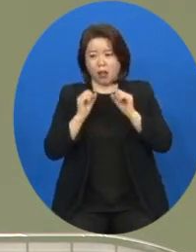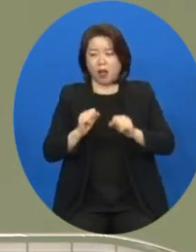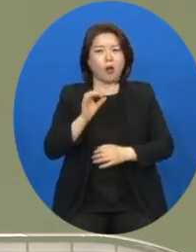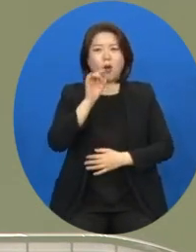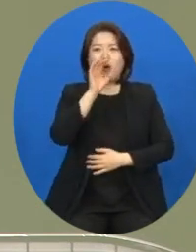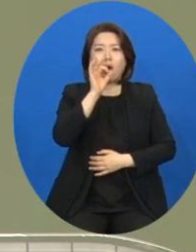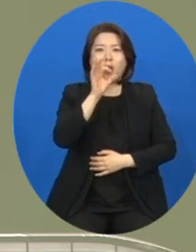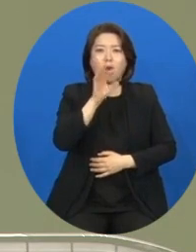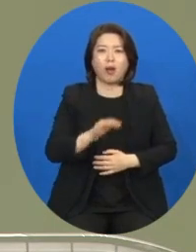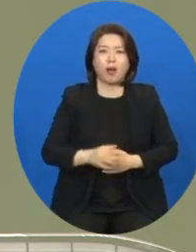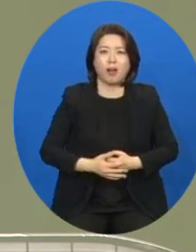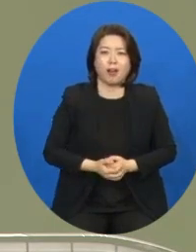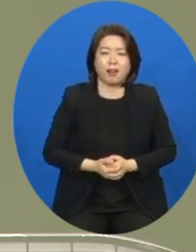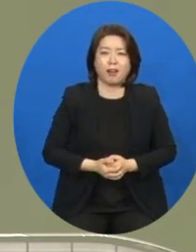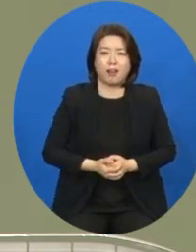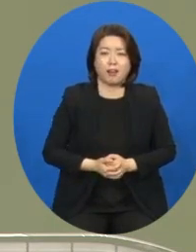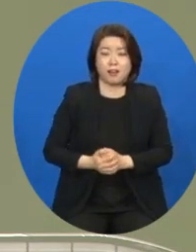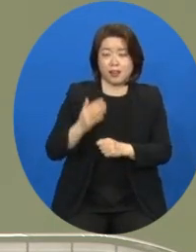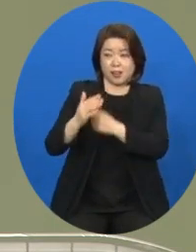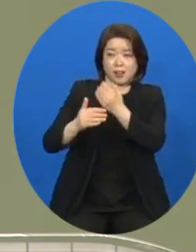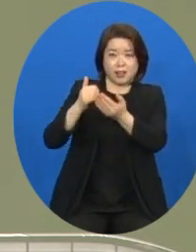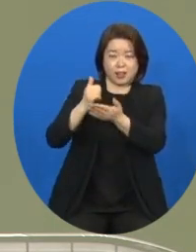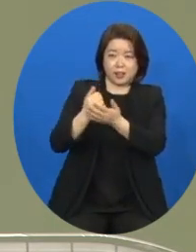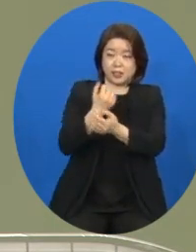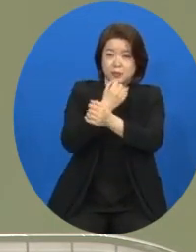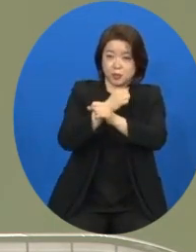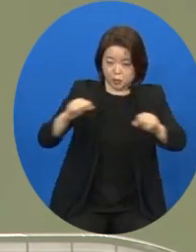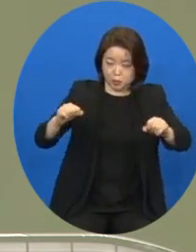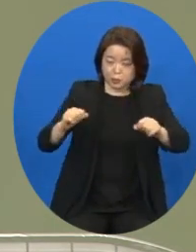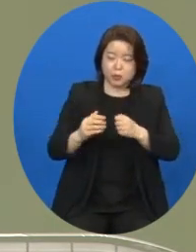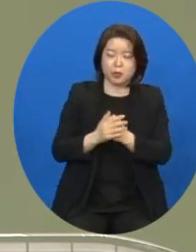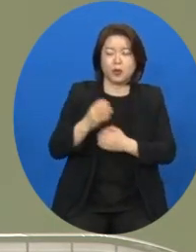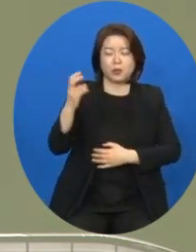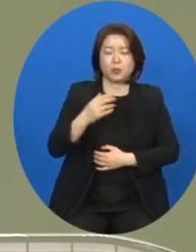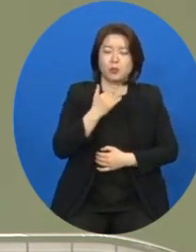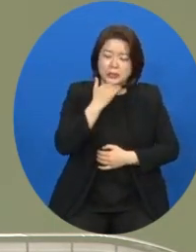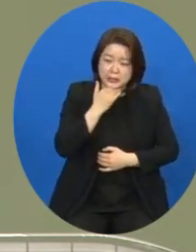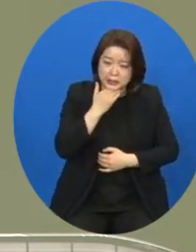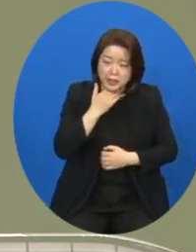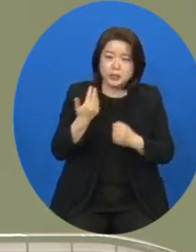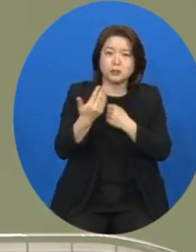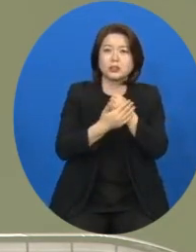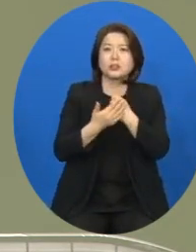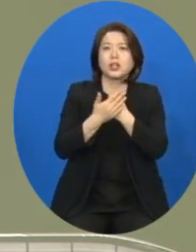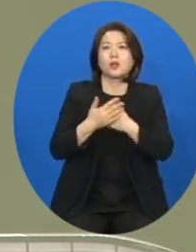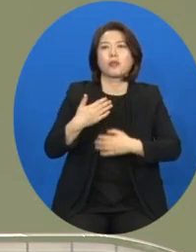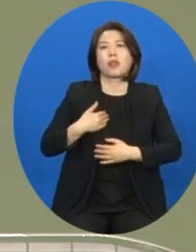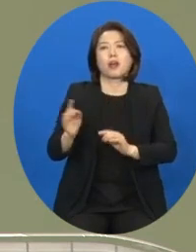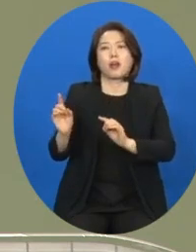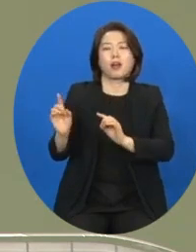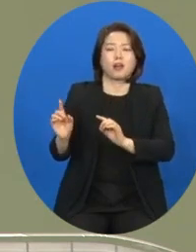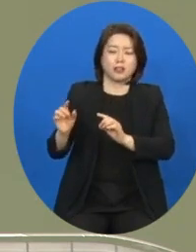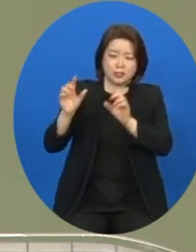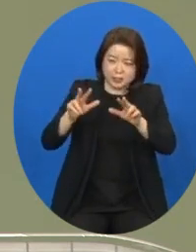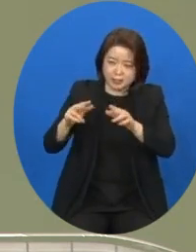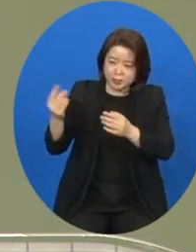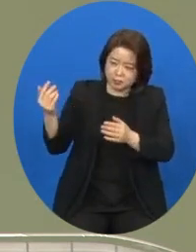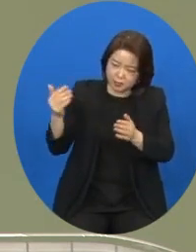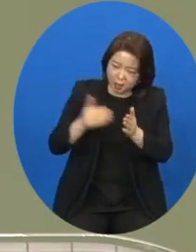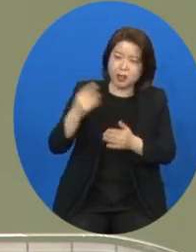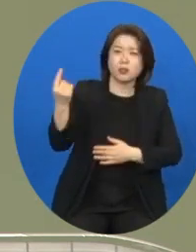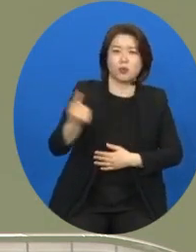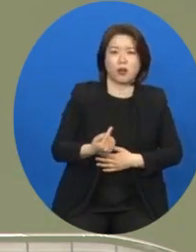있었을까? 하나님의 용서와 기다리심으로 살았구나. 그러면 자기도 아들에게 그렇게 해야 되는